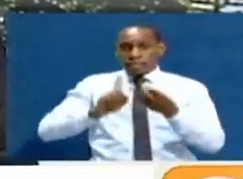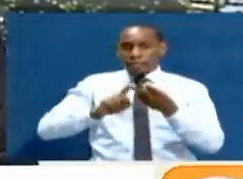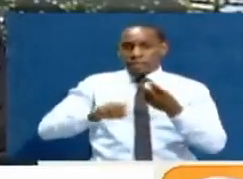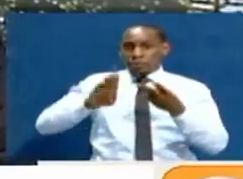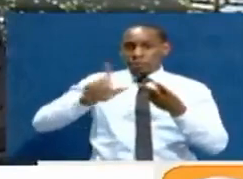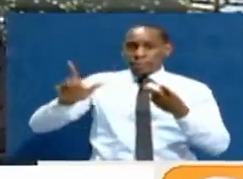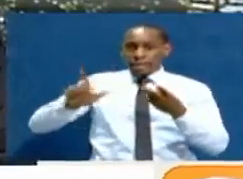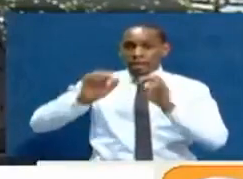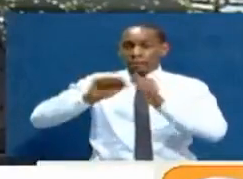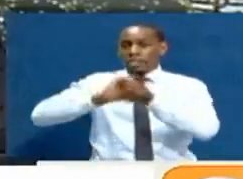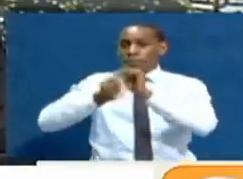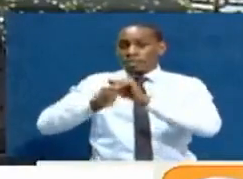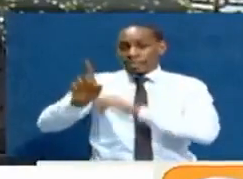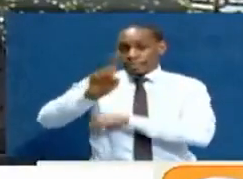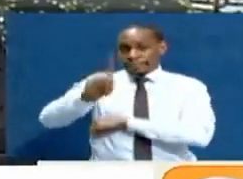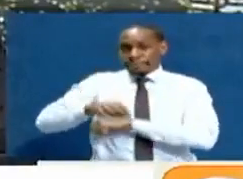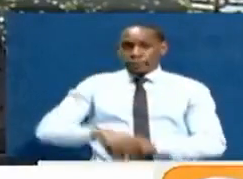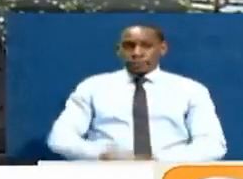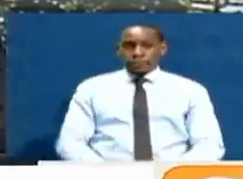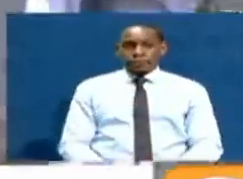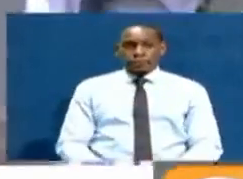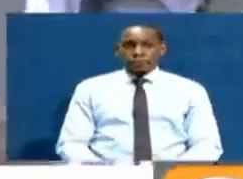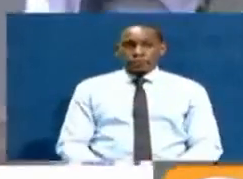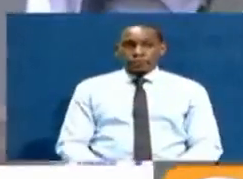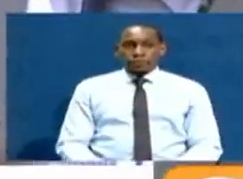huu unaweza kubadilishwa?